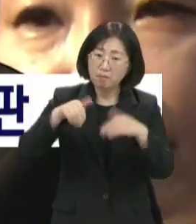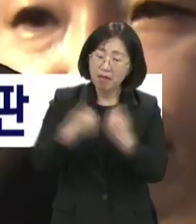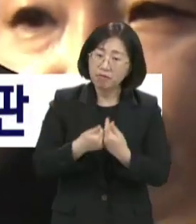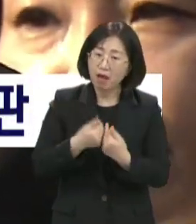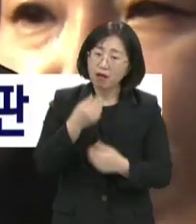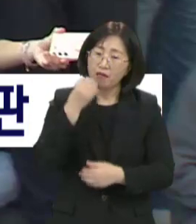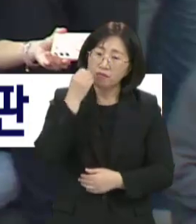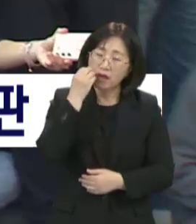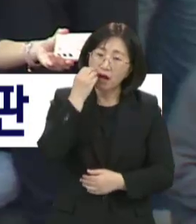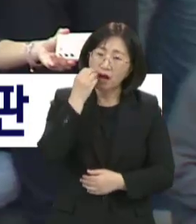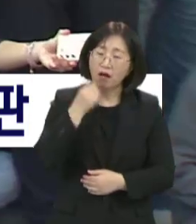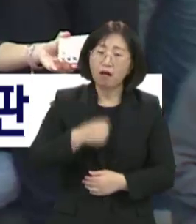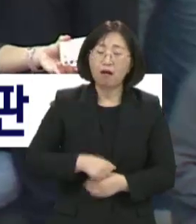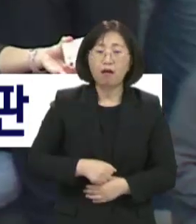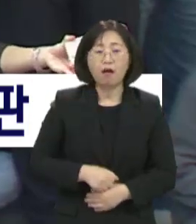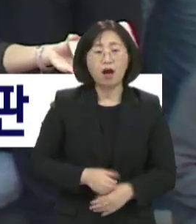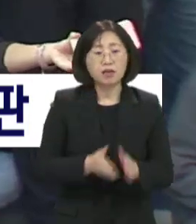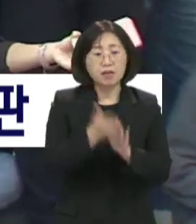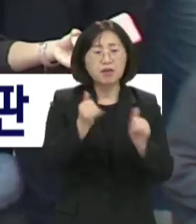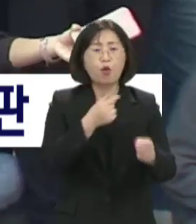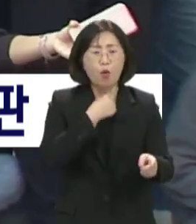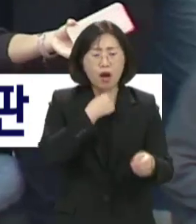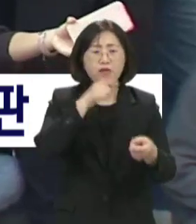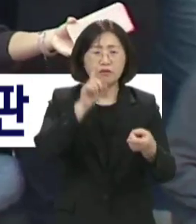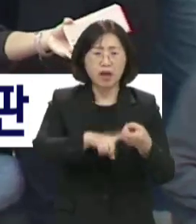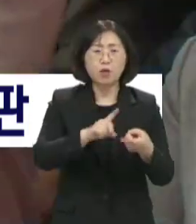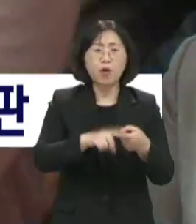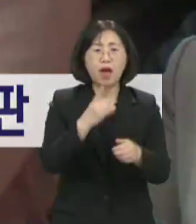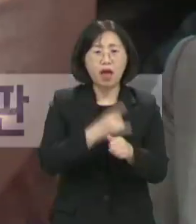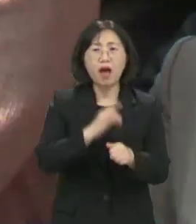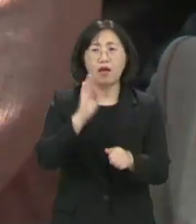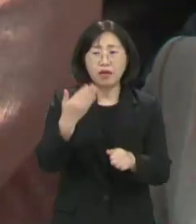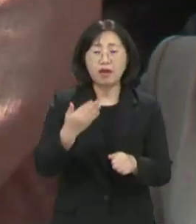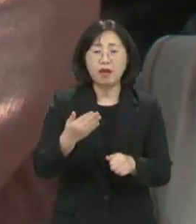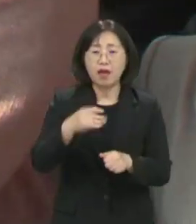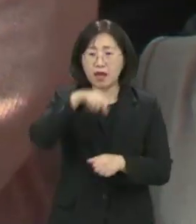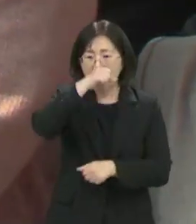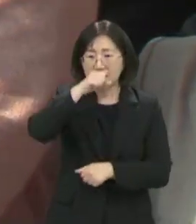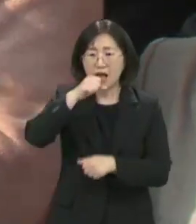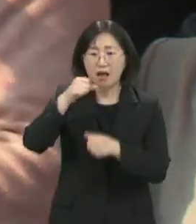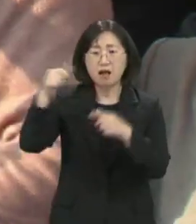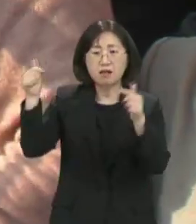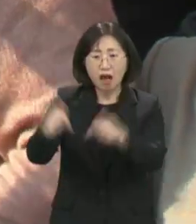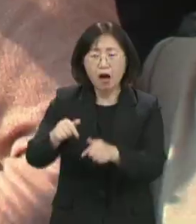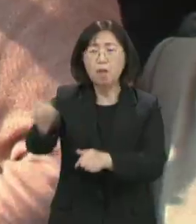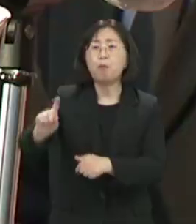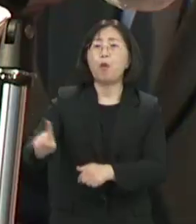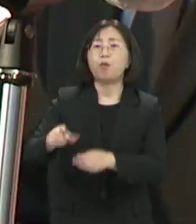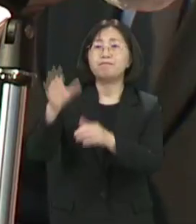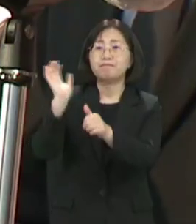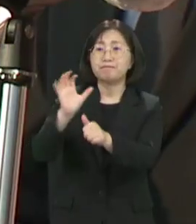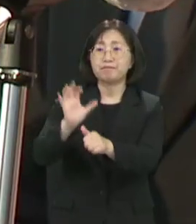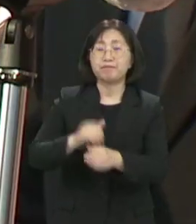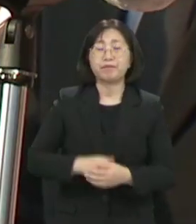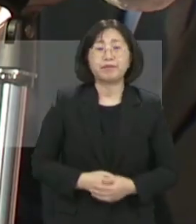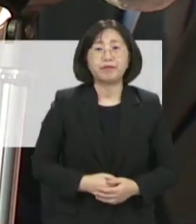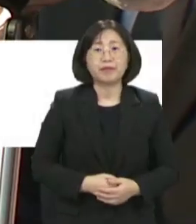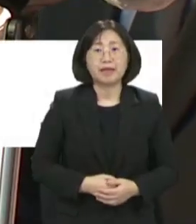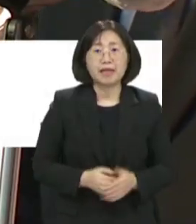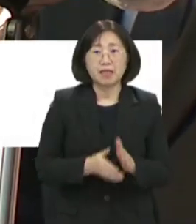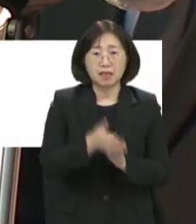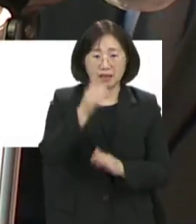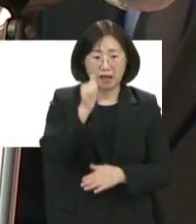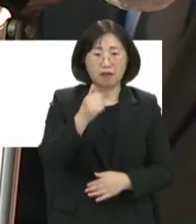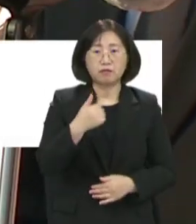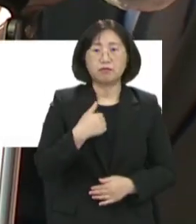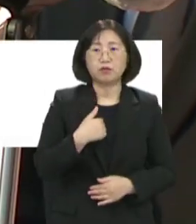벌어지고 있다며 시민이 원하는 대로 해야 한다는 말과 함께 예산 삭감을 강도 높게 비판했습니다. 시장님도 그렇고